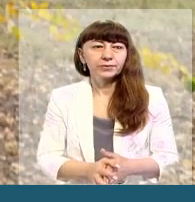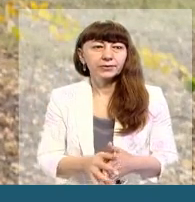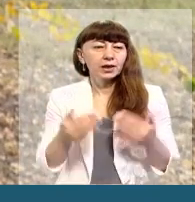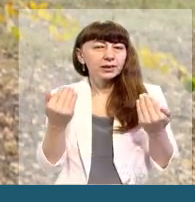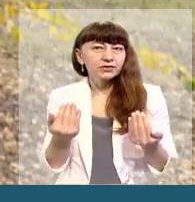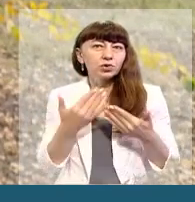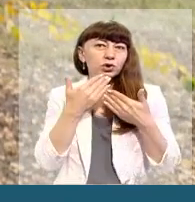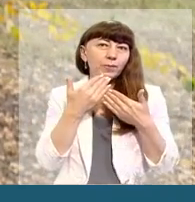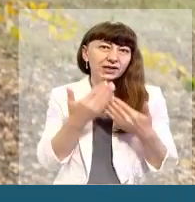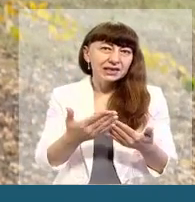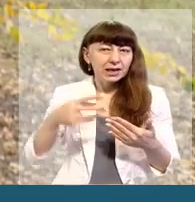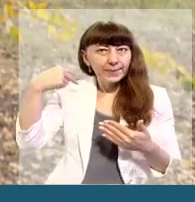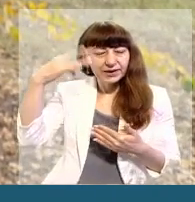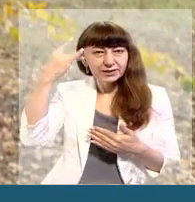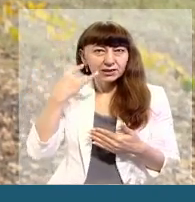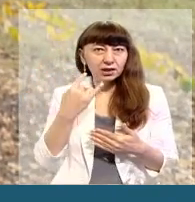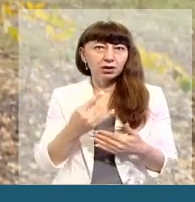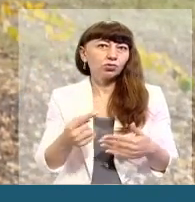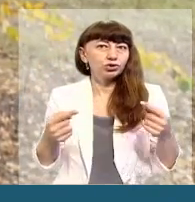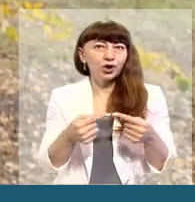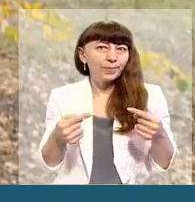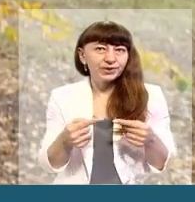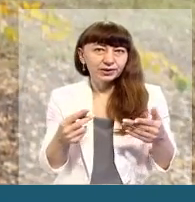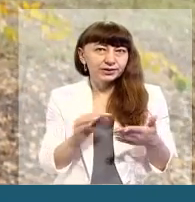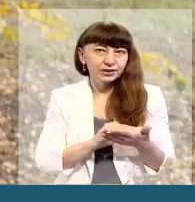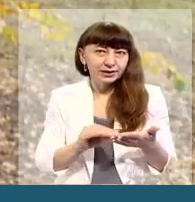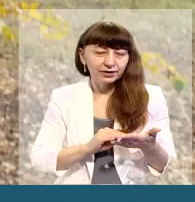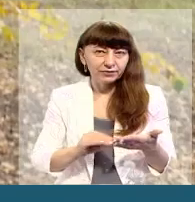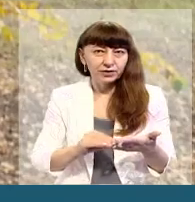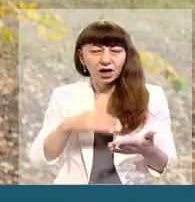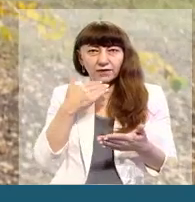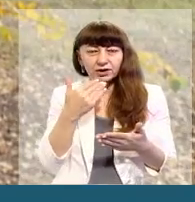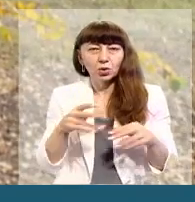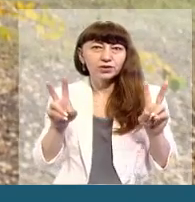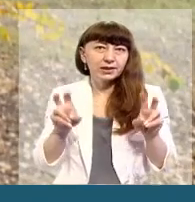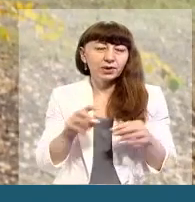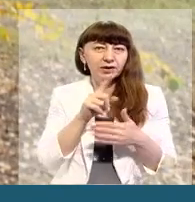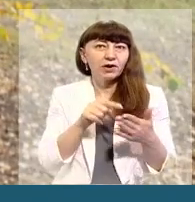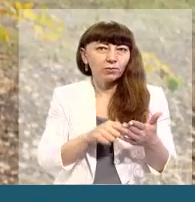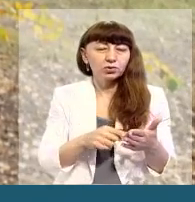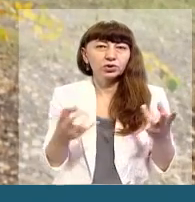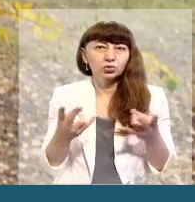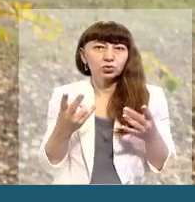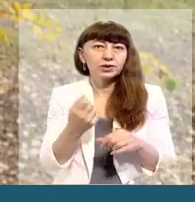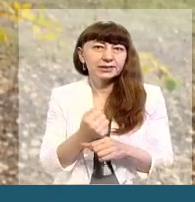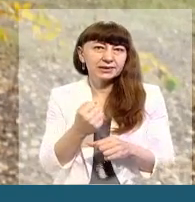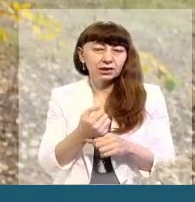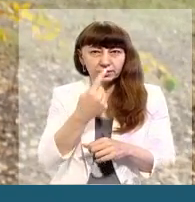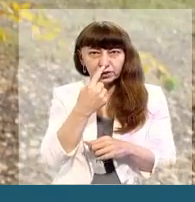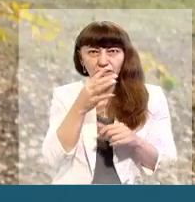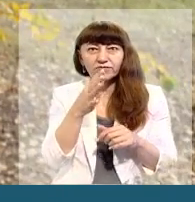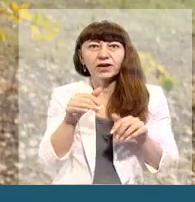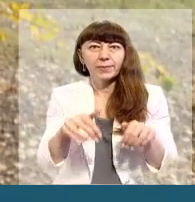нынешнее послание, оно достаточно объективно освещает те вопросы, которые необходимо в ближайшее время